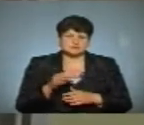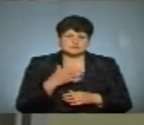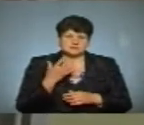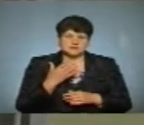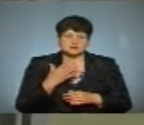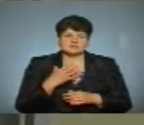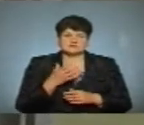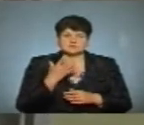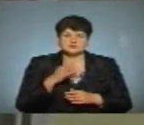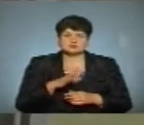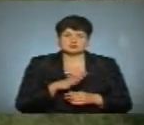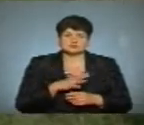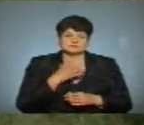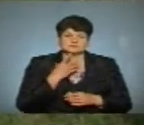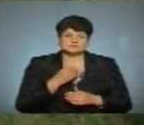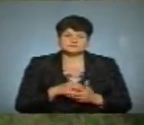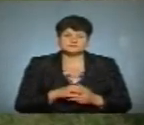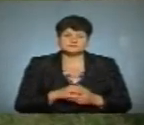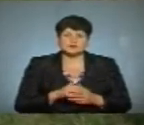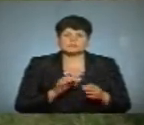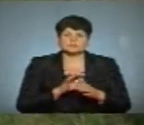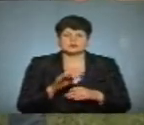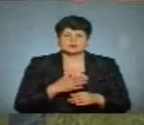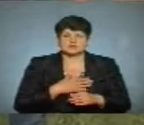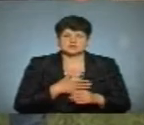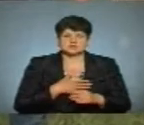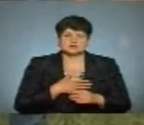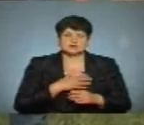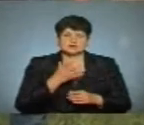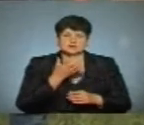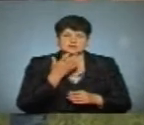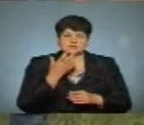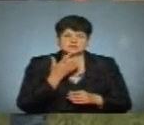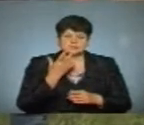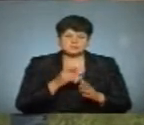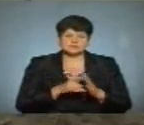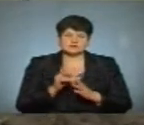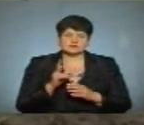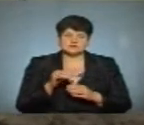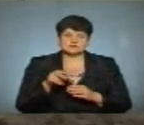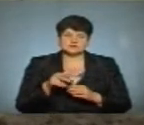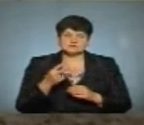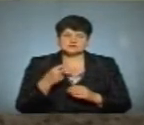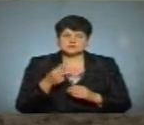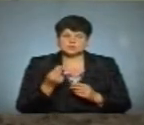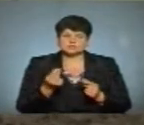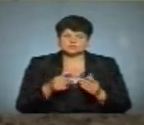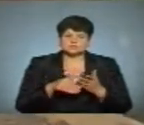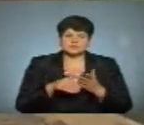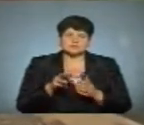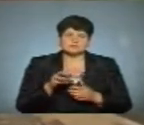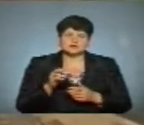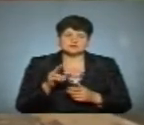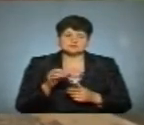щоб росла гарна рослина. Проєкт «Наша теплиця» стартував у квітні 2020 року. Коштами допомогли меценати